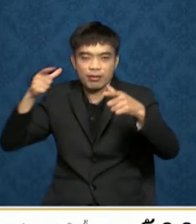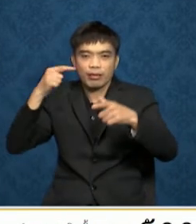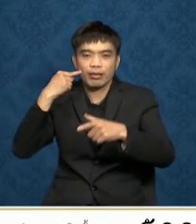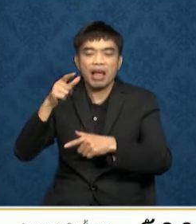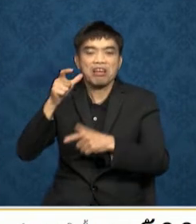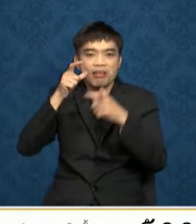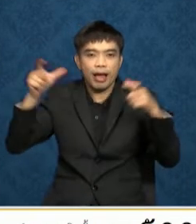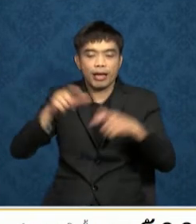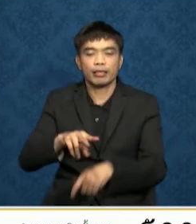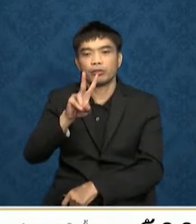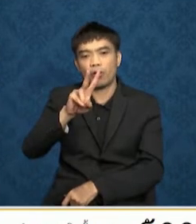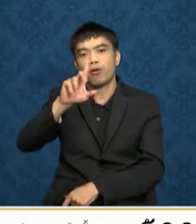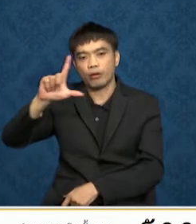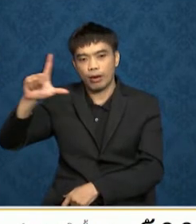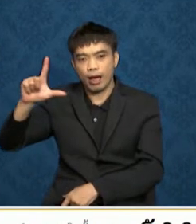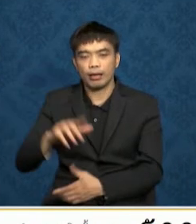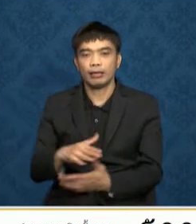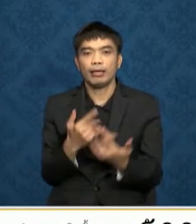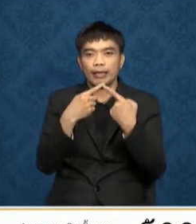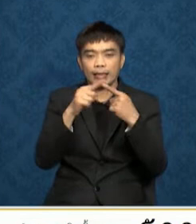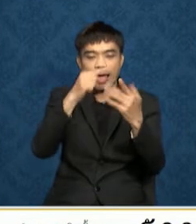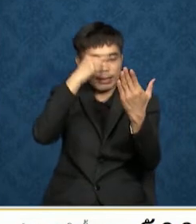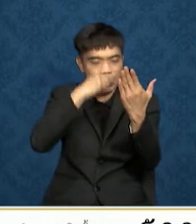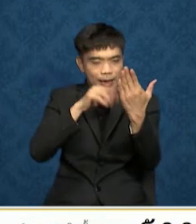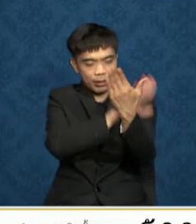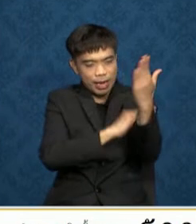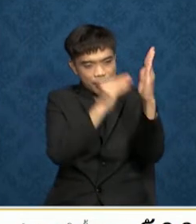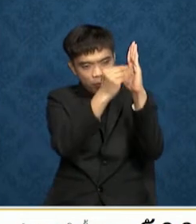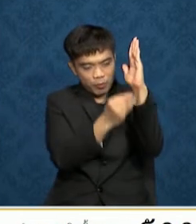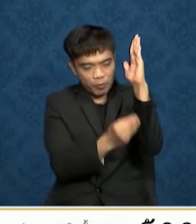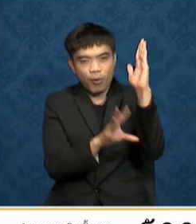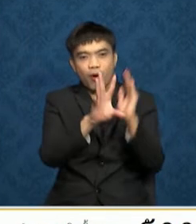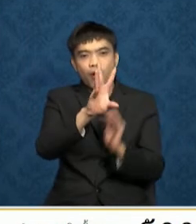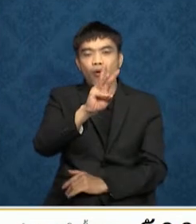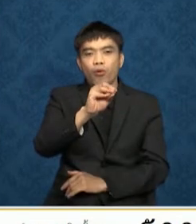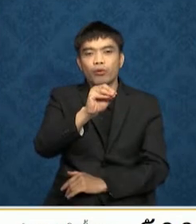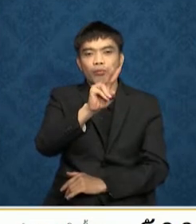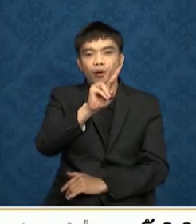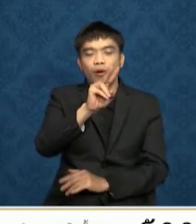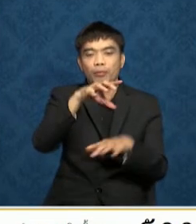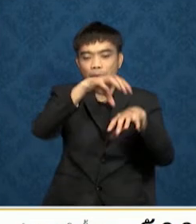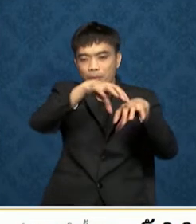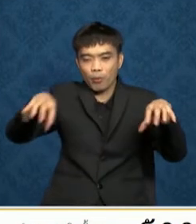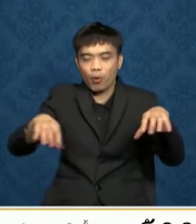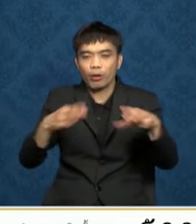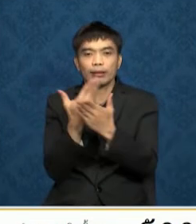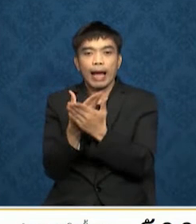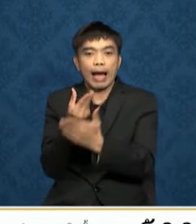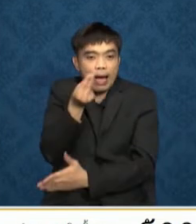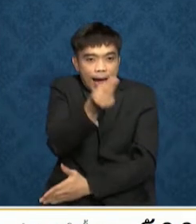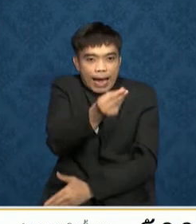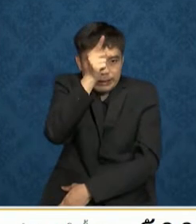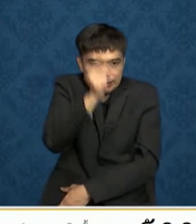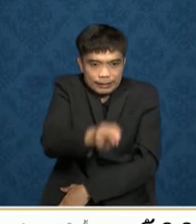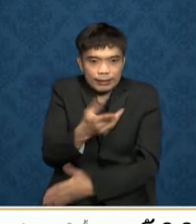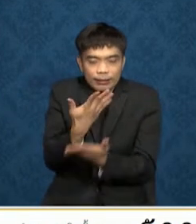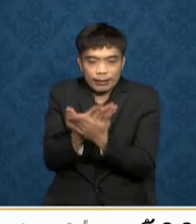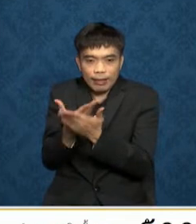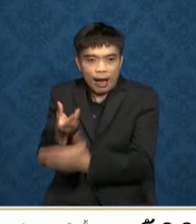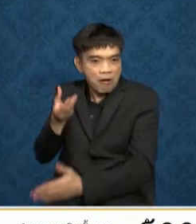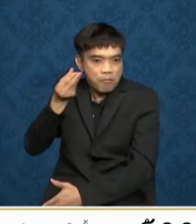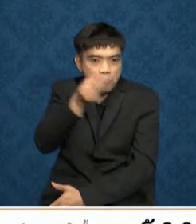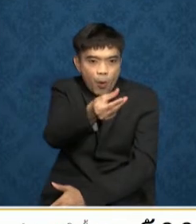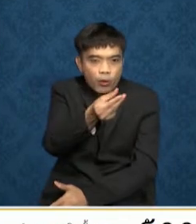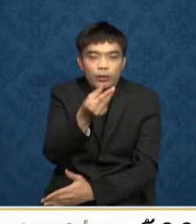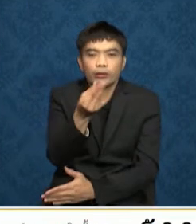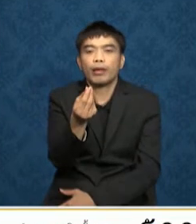ทั่วประเทศ 62แห่งที่รับมาครับกลับให้เขคเท่าไหร่ท่านประธานทราบมั้ยครับนี่ให้เขารับภารกิจไปแล้ว